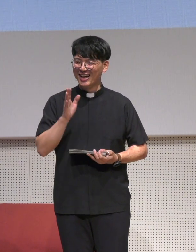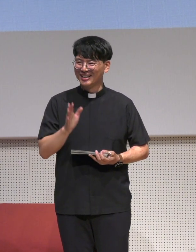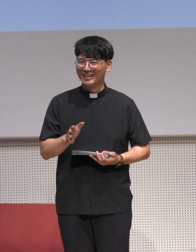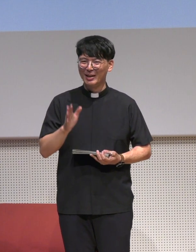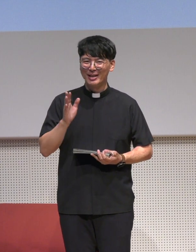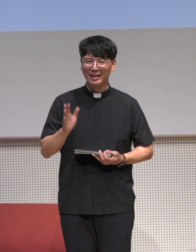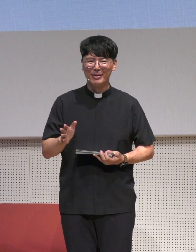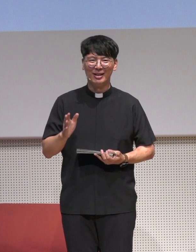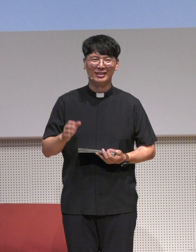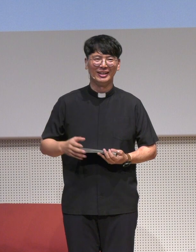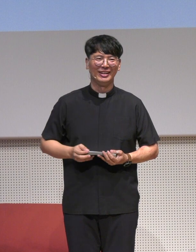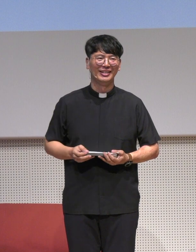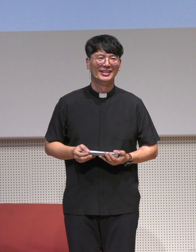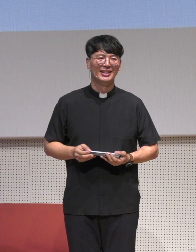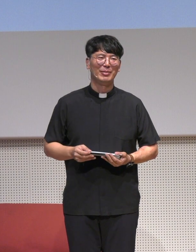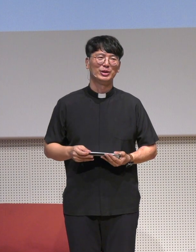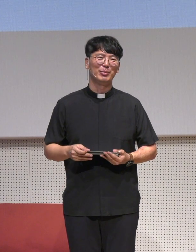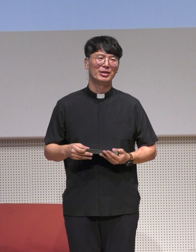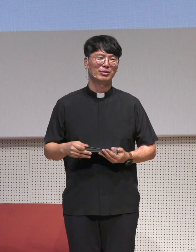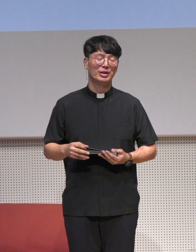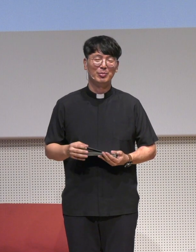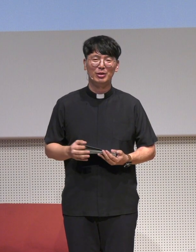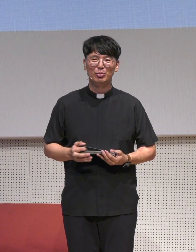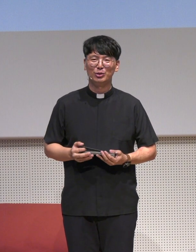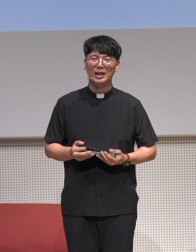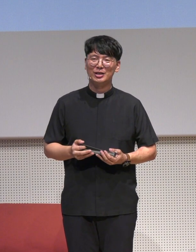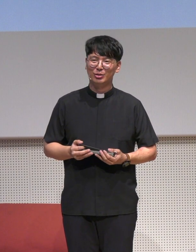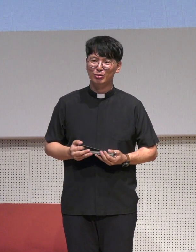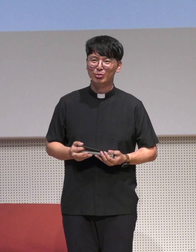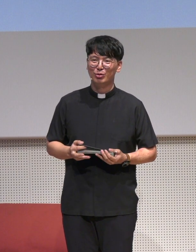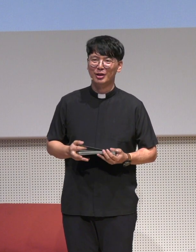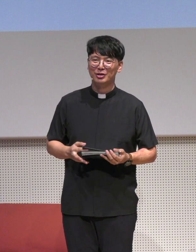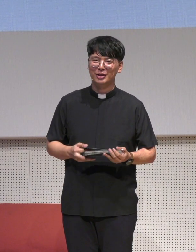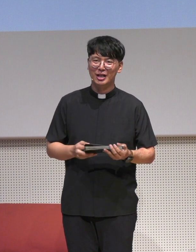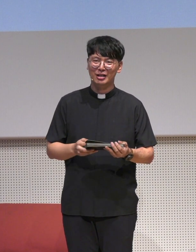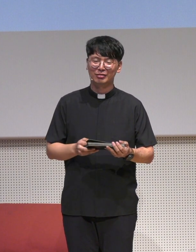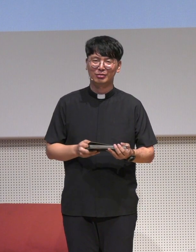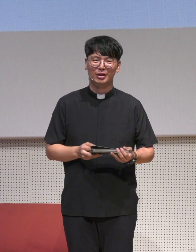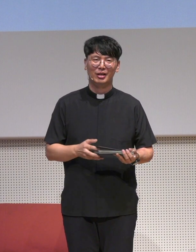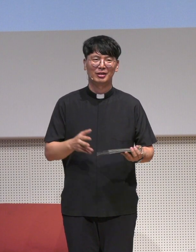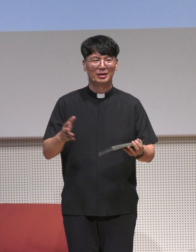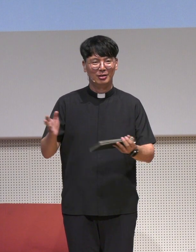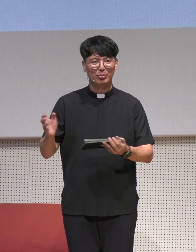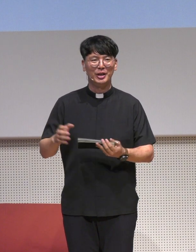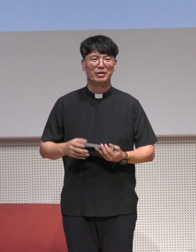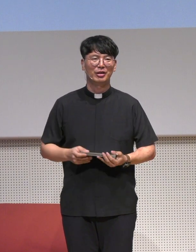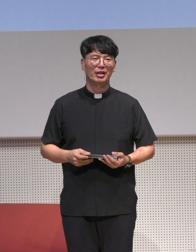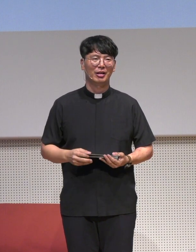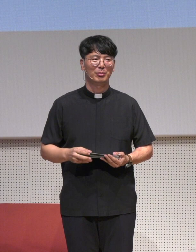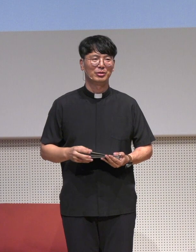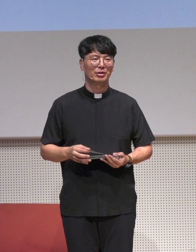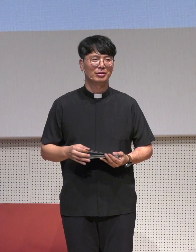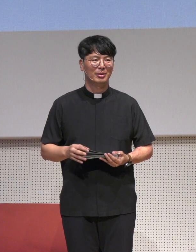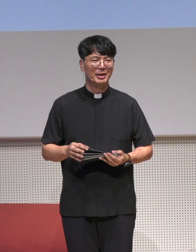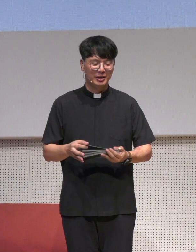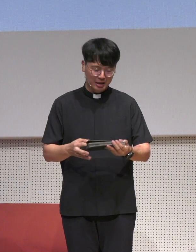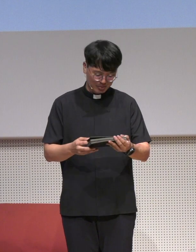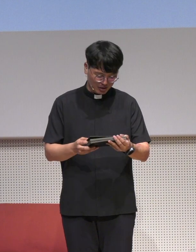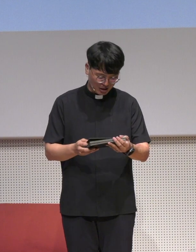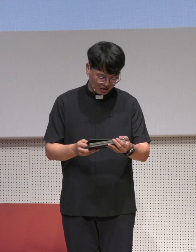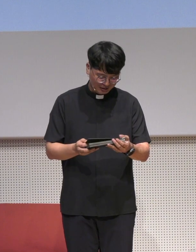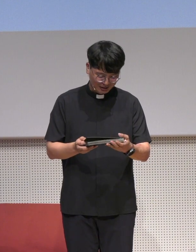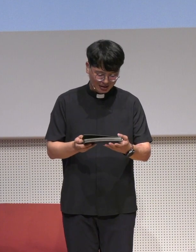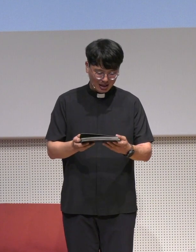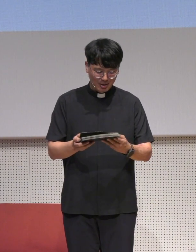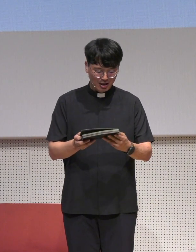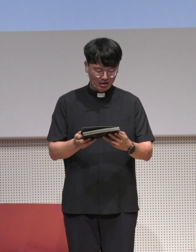정말 하나하나 따박따박 예. 재밌고 딱 같이 웃고 했던 시간 이렇게 보냈는데 벌써 이제 마칠